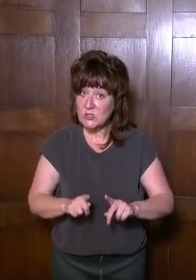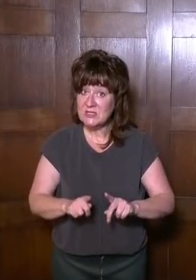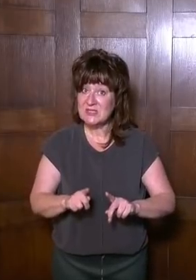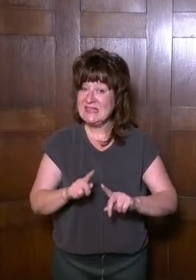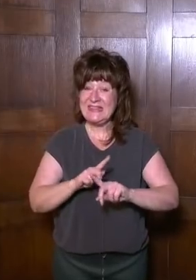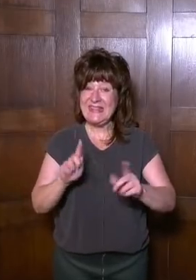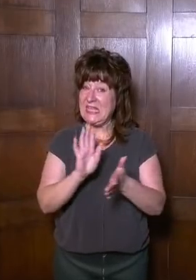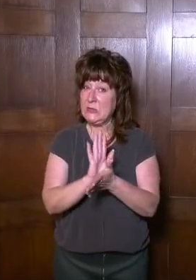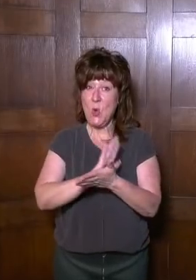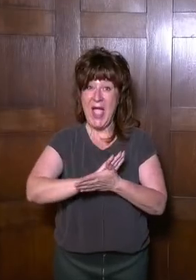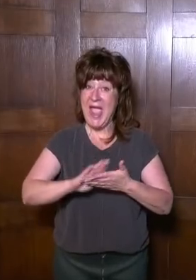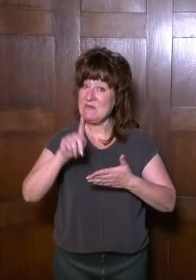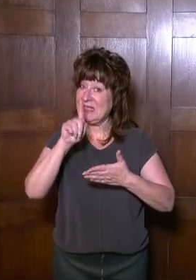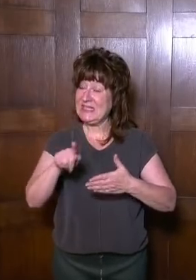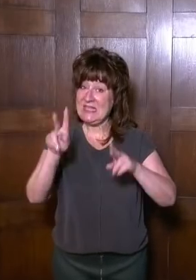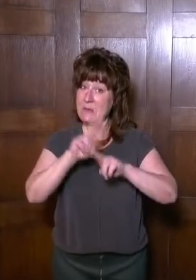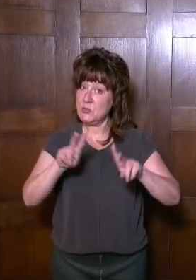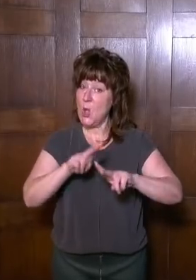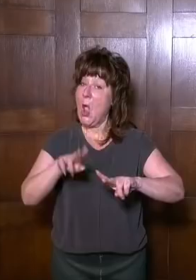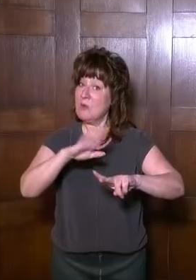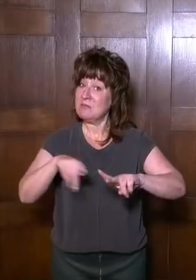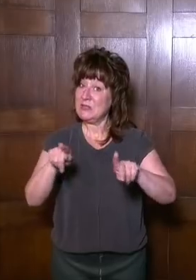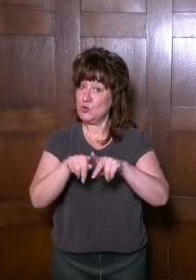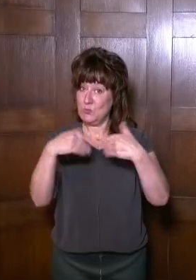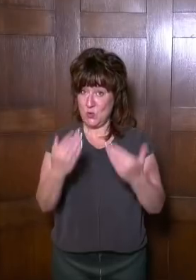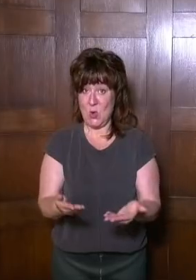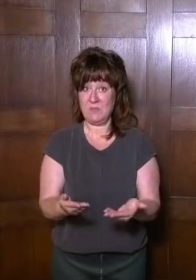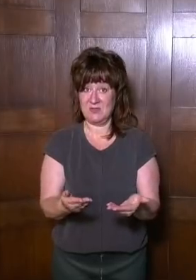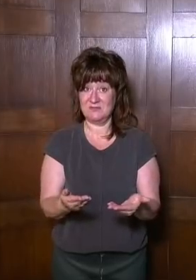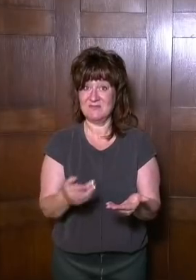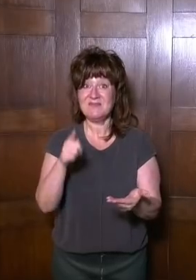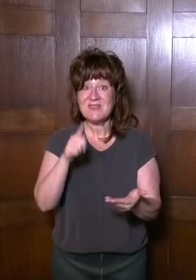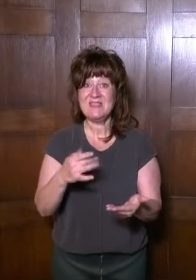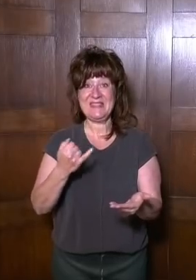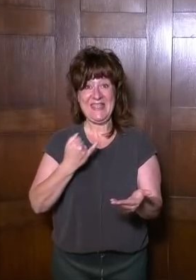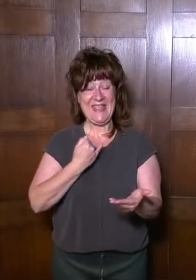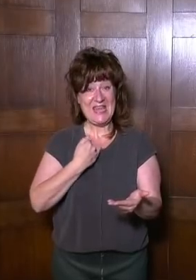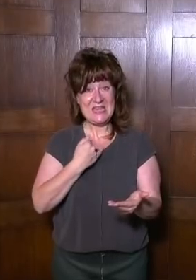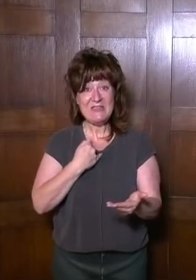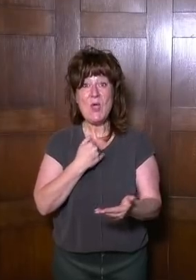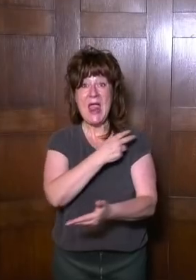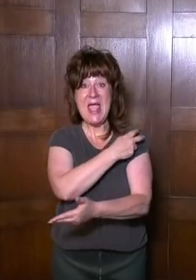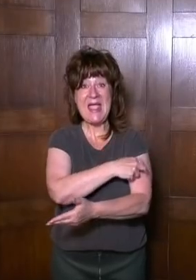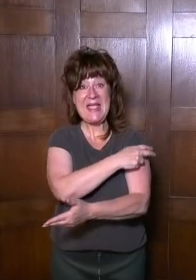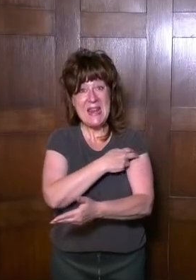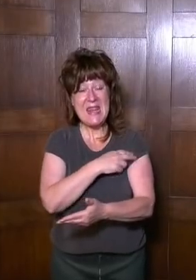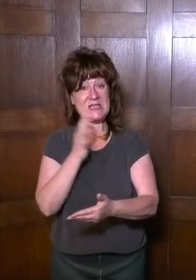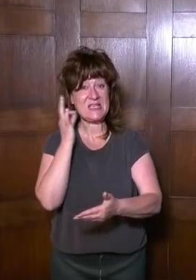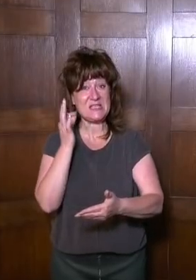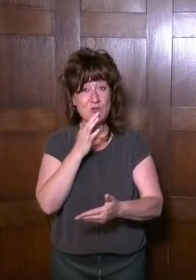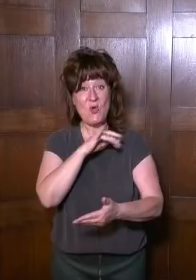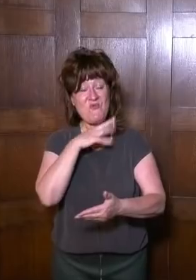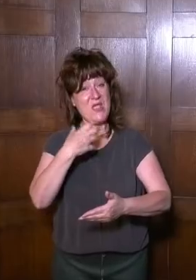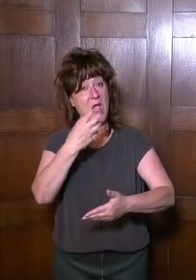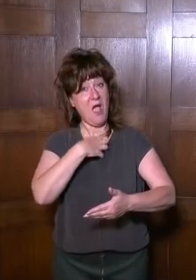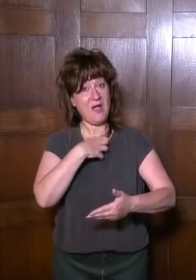ganz einfach, eben diese Betreuungsplätze zu bekommen. Das ist die individuelle, tatsächlich klinische Note dieser Erkrankung. Auch wenn viele